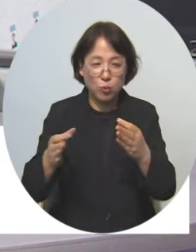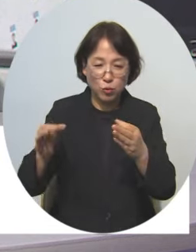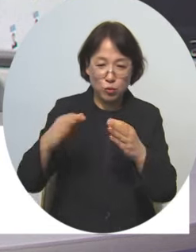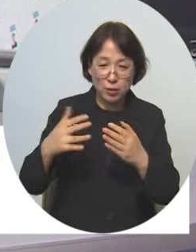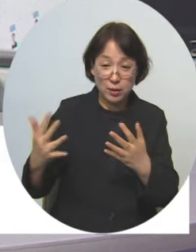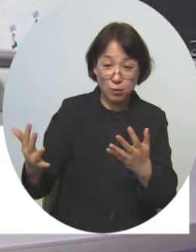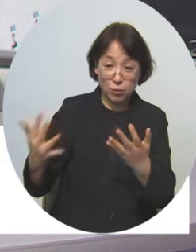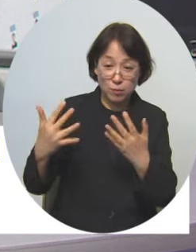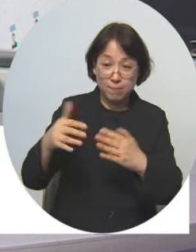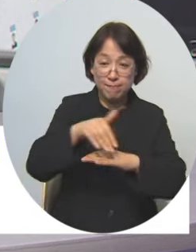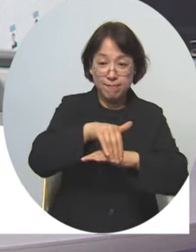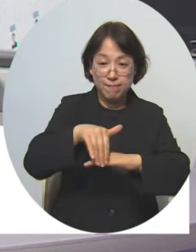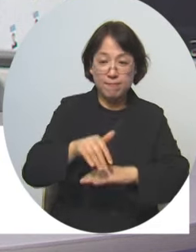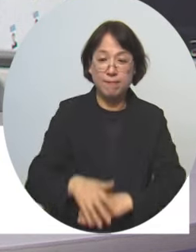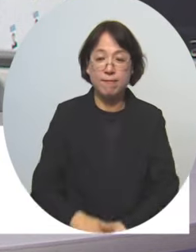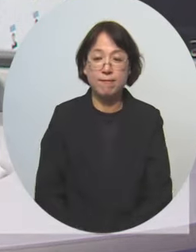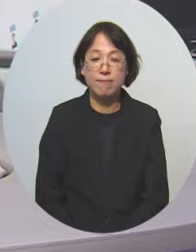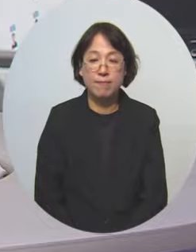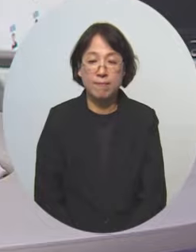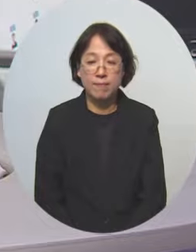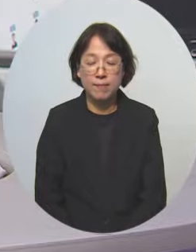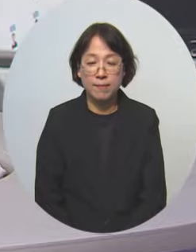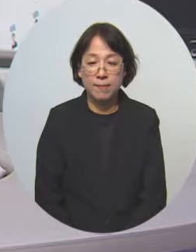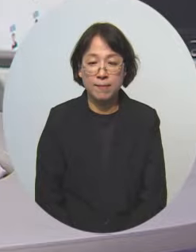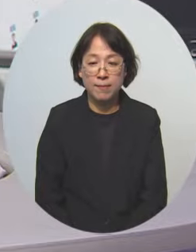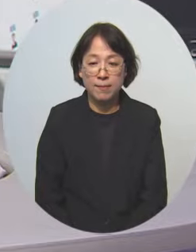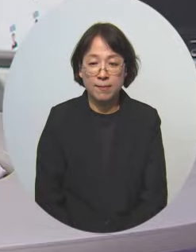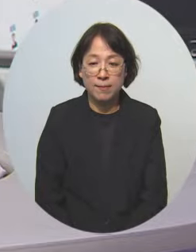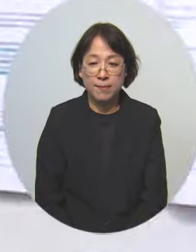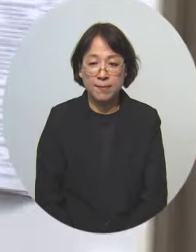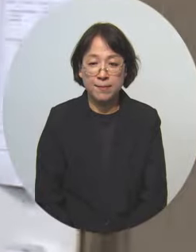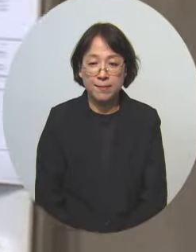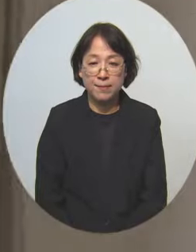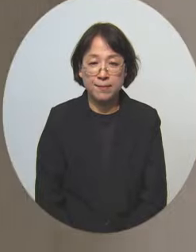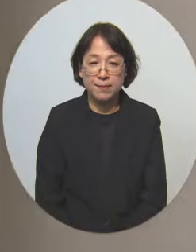진행할 예정입니다. 박지선 기자입니다.